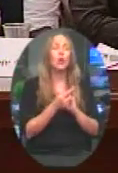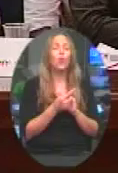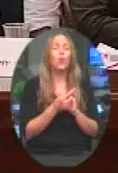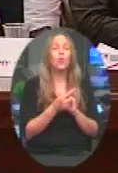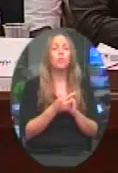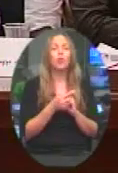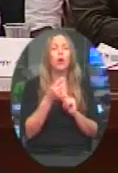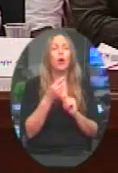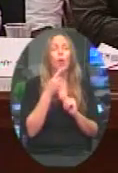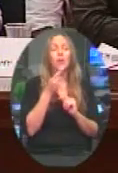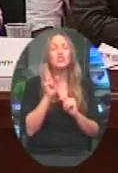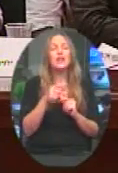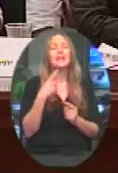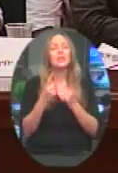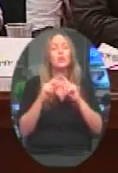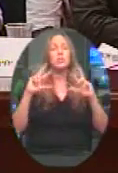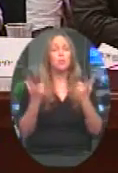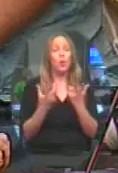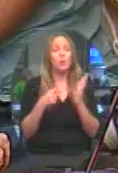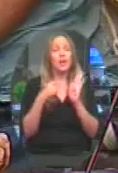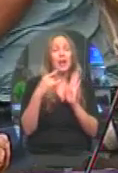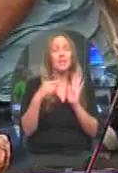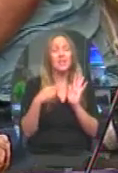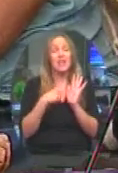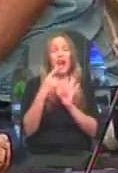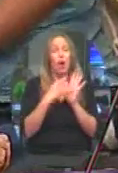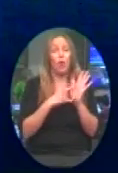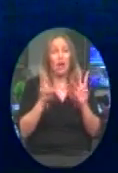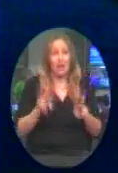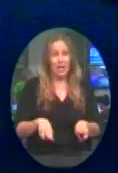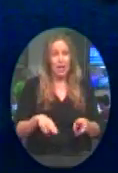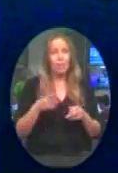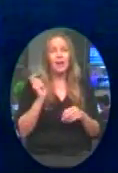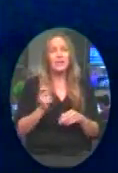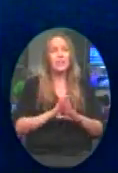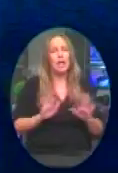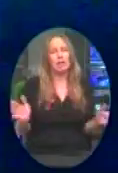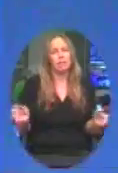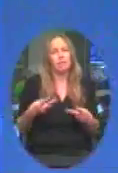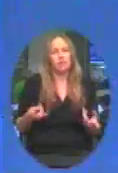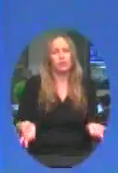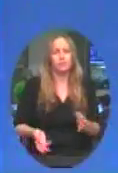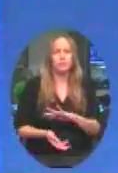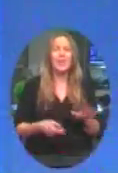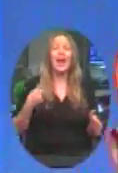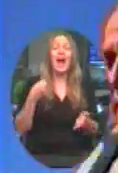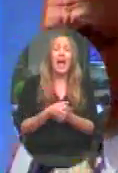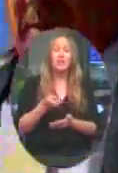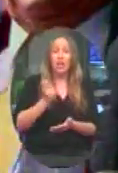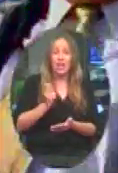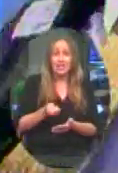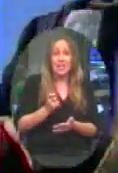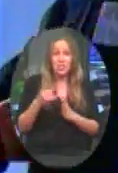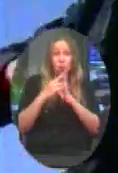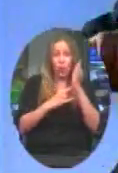ציבורי, מכיוון שעל פי החוק הקיים, לכנסת אין מעמד. עד שהכנסת תחוקק חוק בנוגע למדיניות